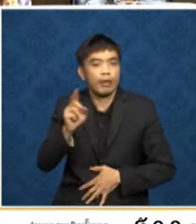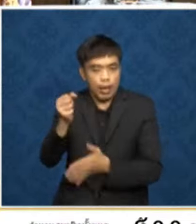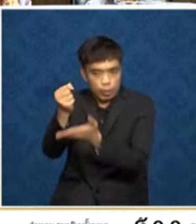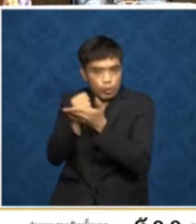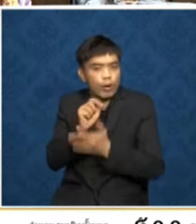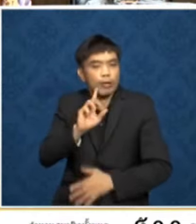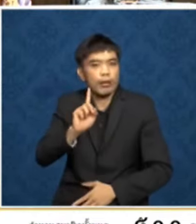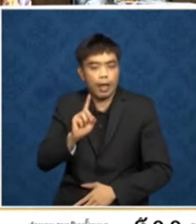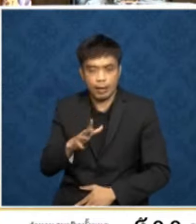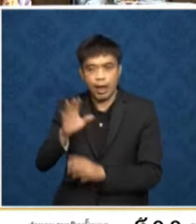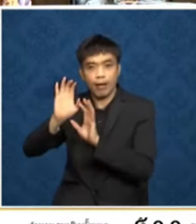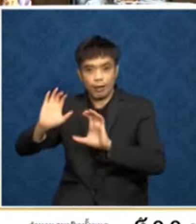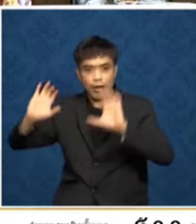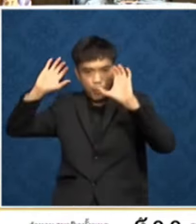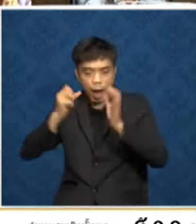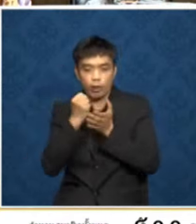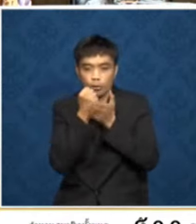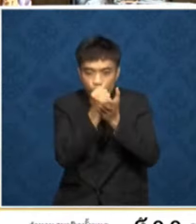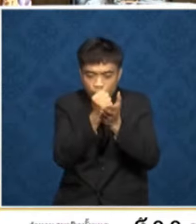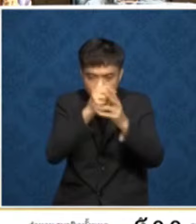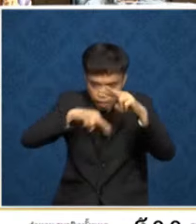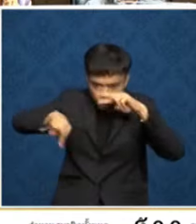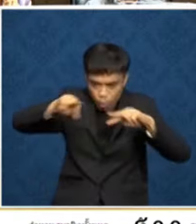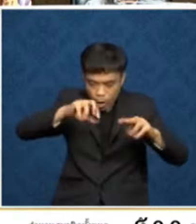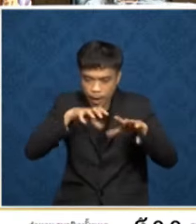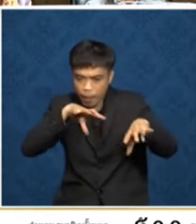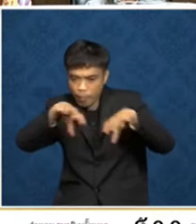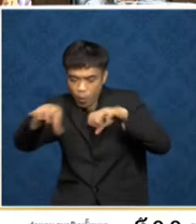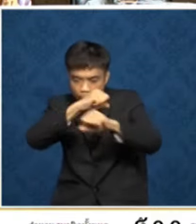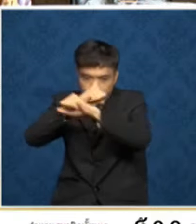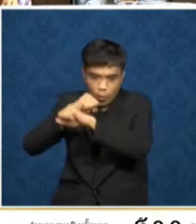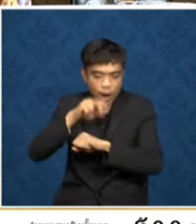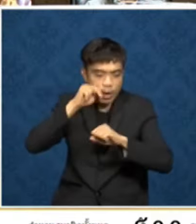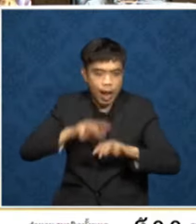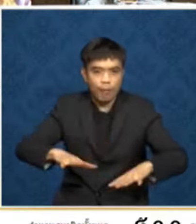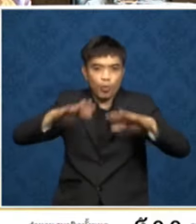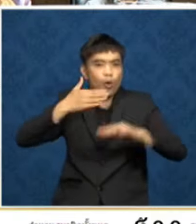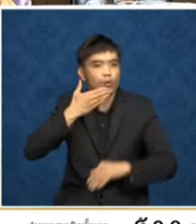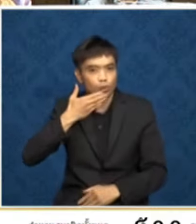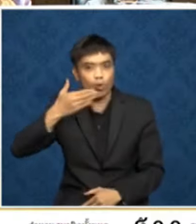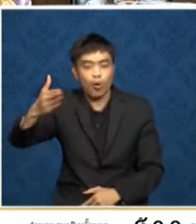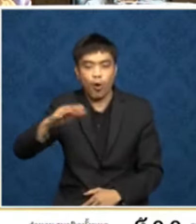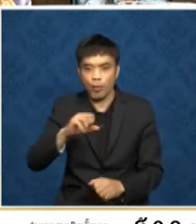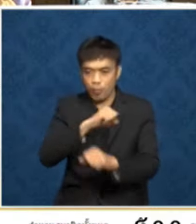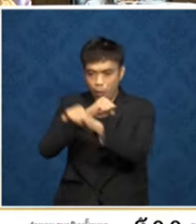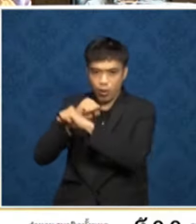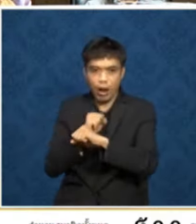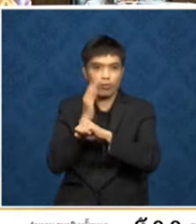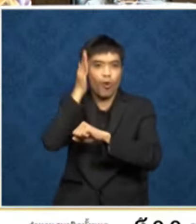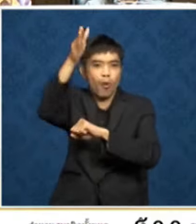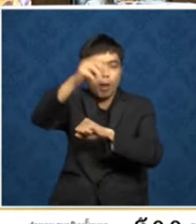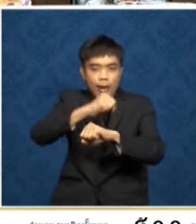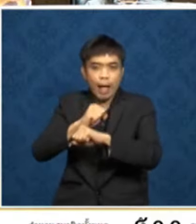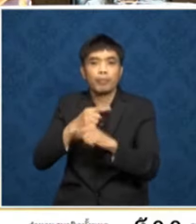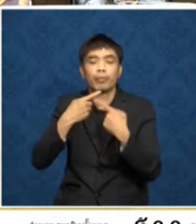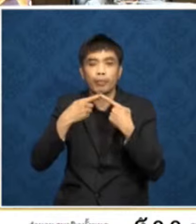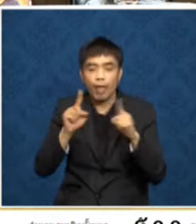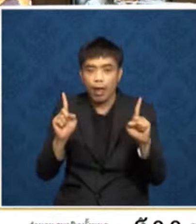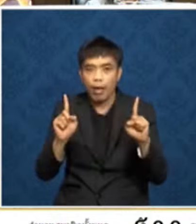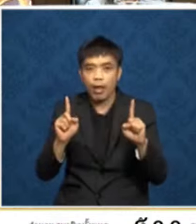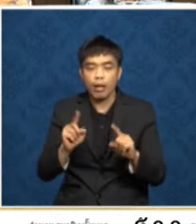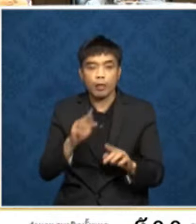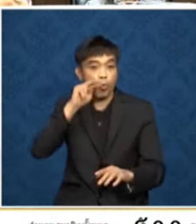บริหารจัดการน้ำอย่างยั่งยืนและมีประสิทธิภาพเพื่อป้องกันน้ำท่วมซ้ำซากแต่รู้ยคะทุก